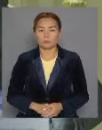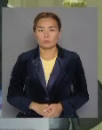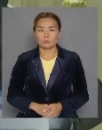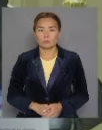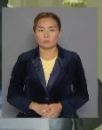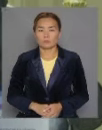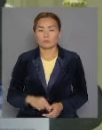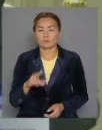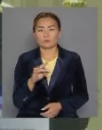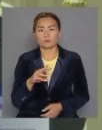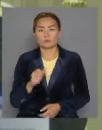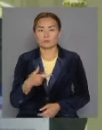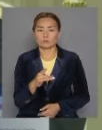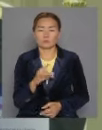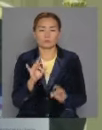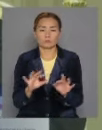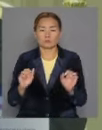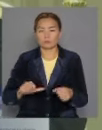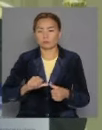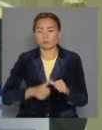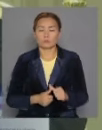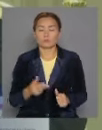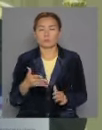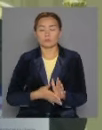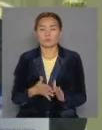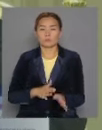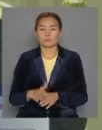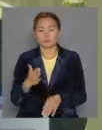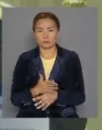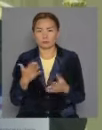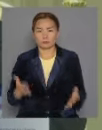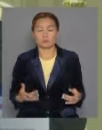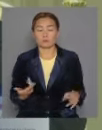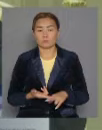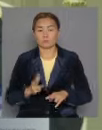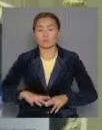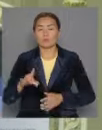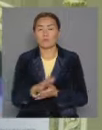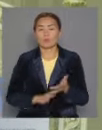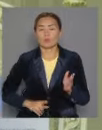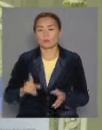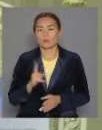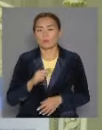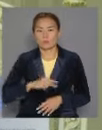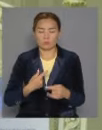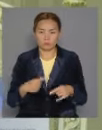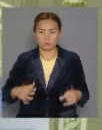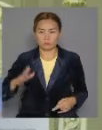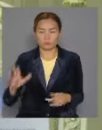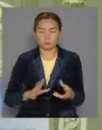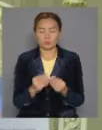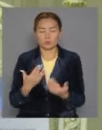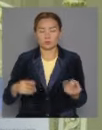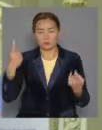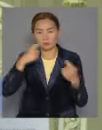Про Курмангазы можно говорить вечно. Изучили ли мы Курмангазы полностью? Конечно же нет. В дальнейшем нас ждет много работы. В частности, есть